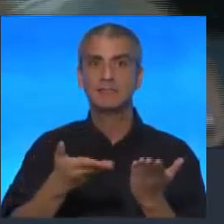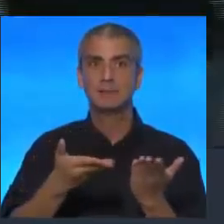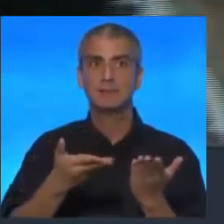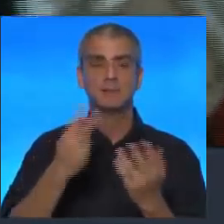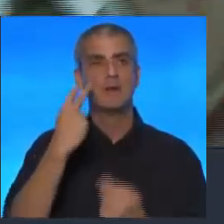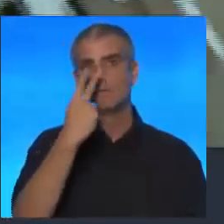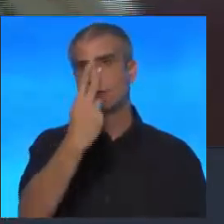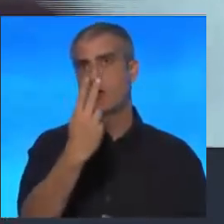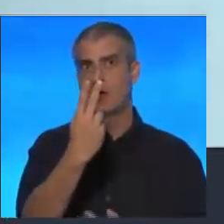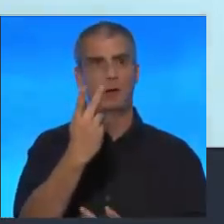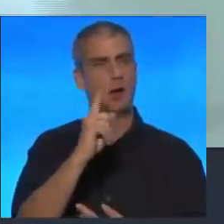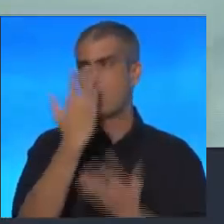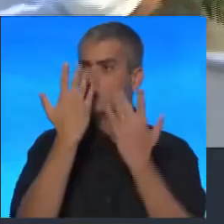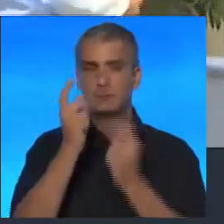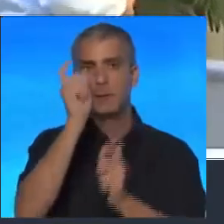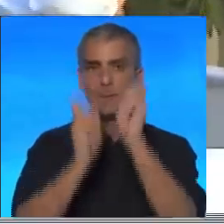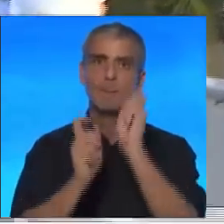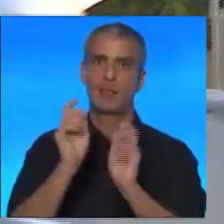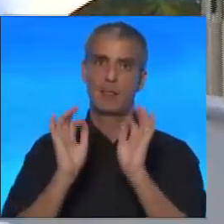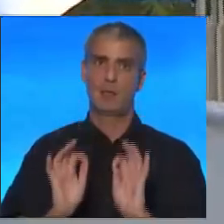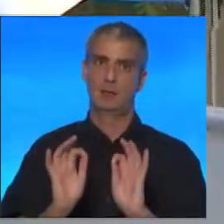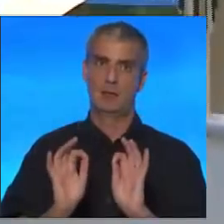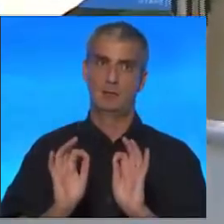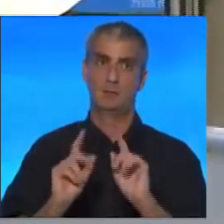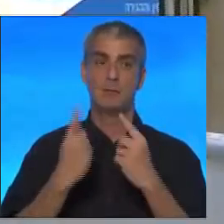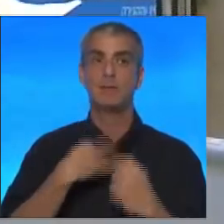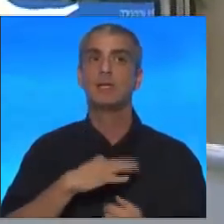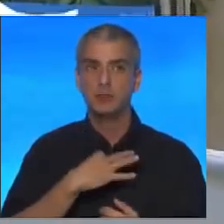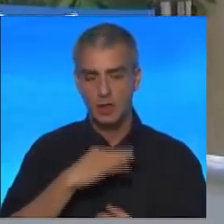והיה רואה מולו לא מספרים אלא בני אדם. במקרה שלנו, ילדים של ממש.